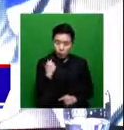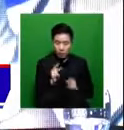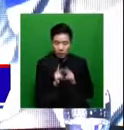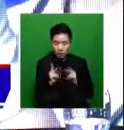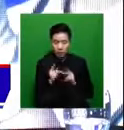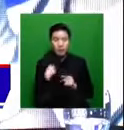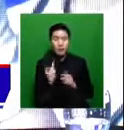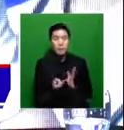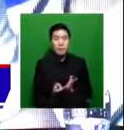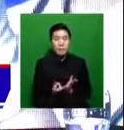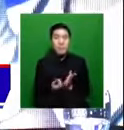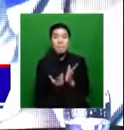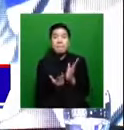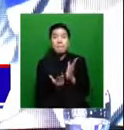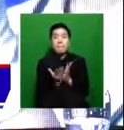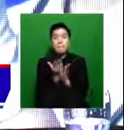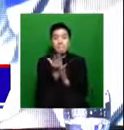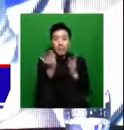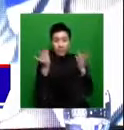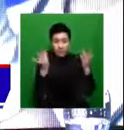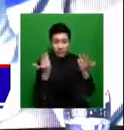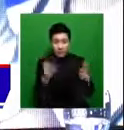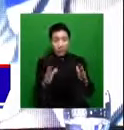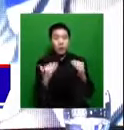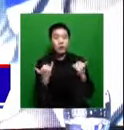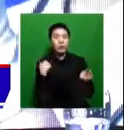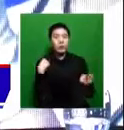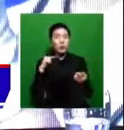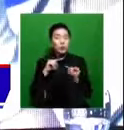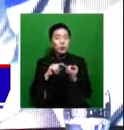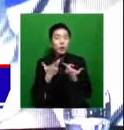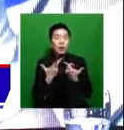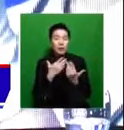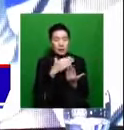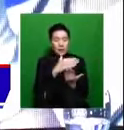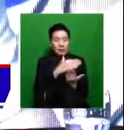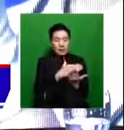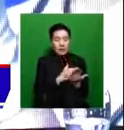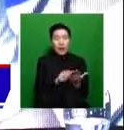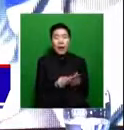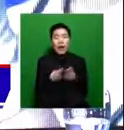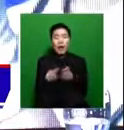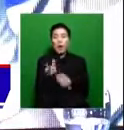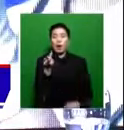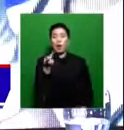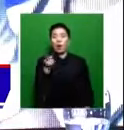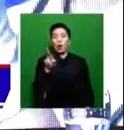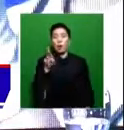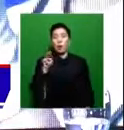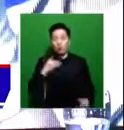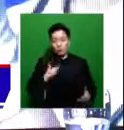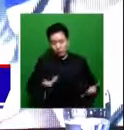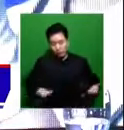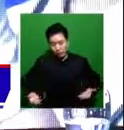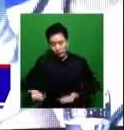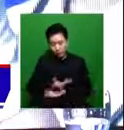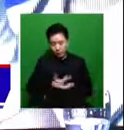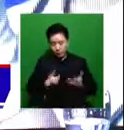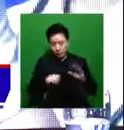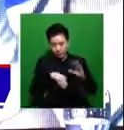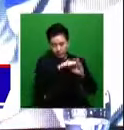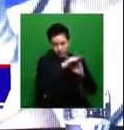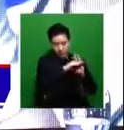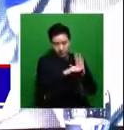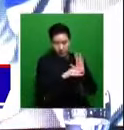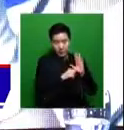โควิดแห่งชาติแล้ววันนี้นะฮะได้นำให้คณะมนตรีพิจารณานะครับมีดังนี้ครับ